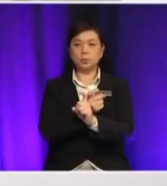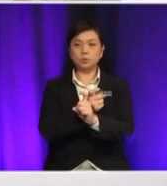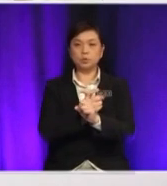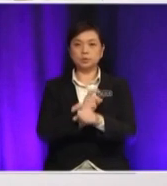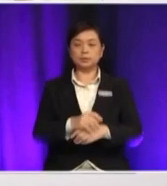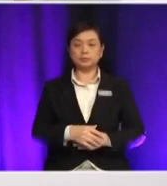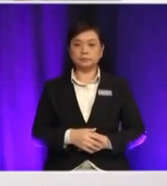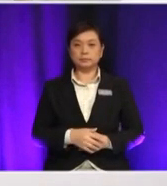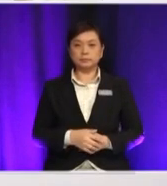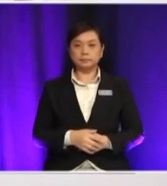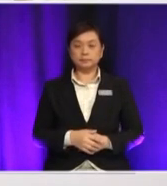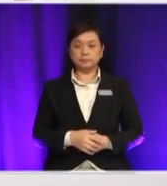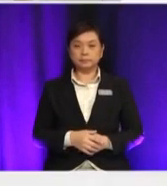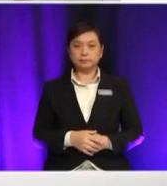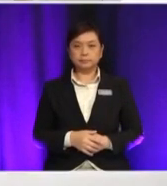bunga